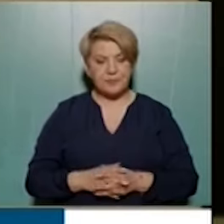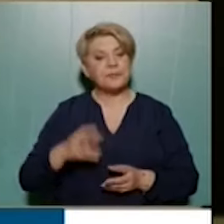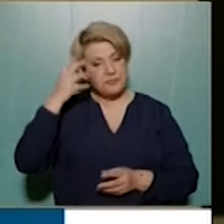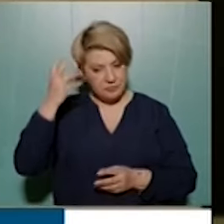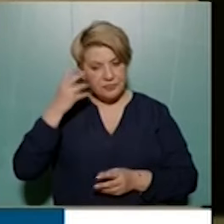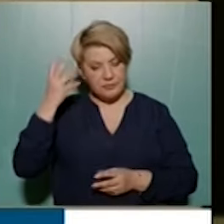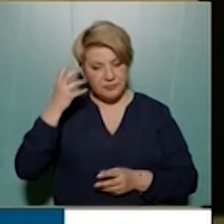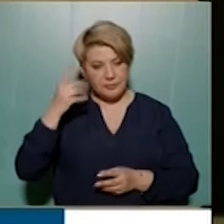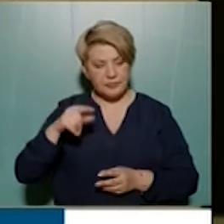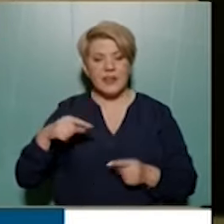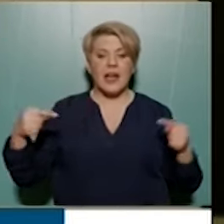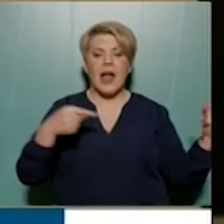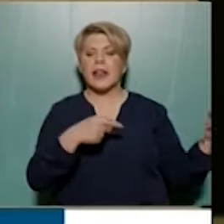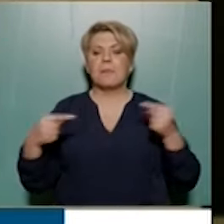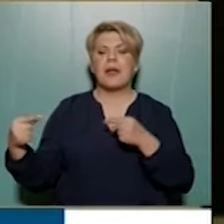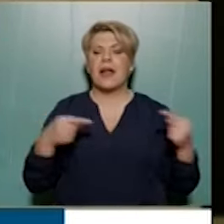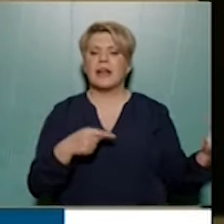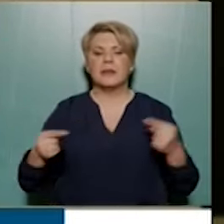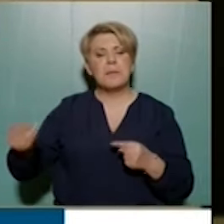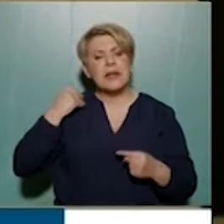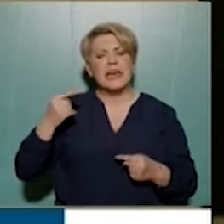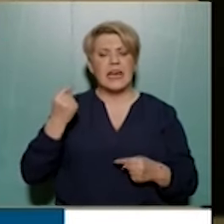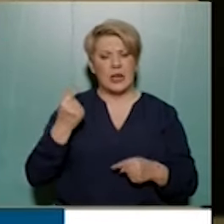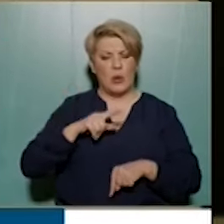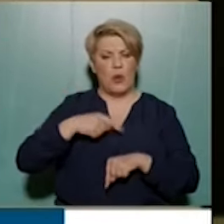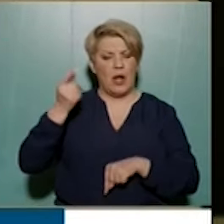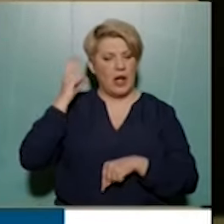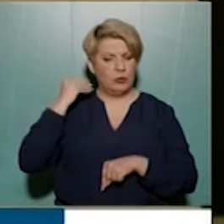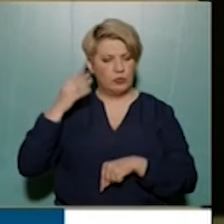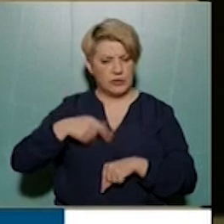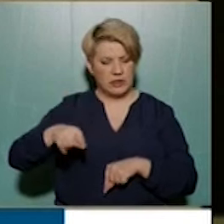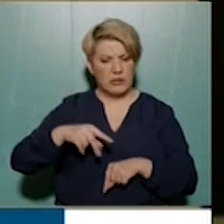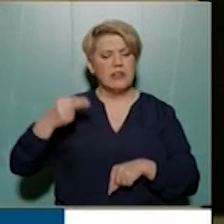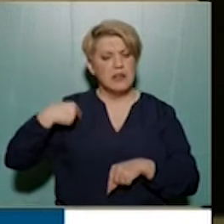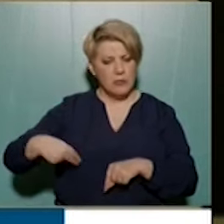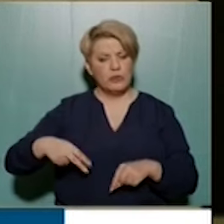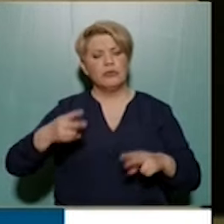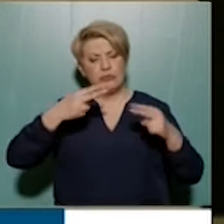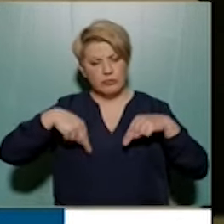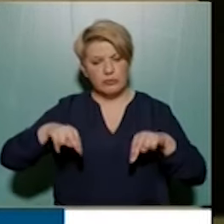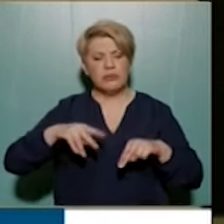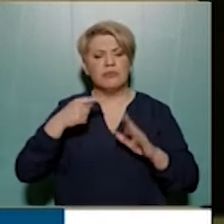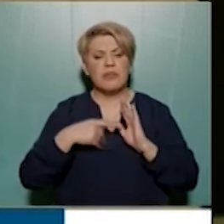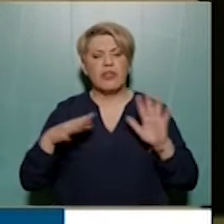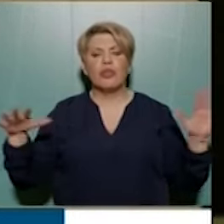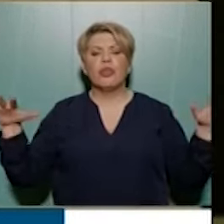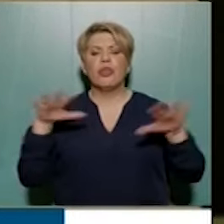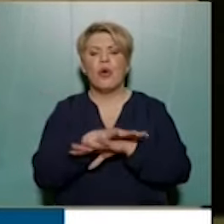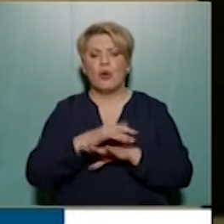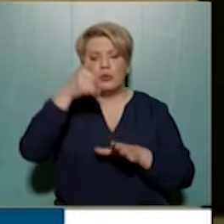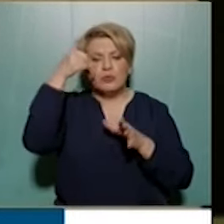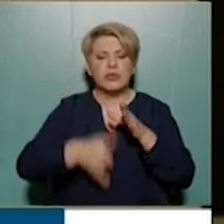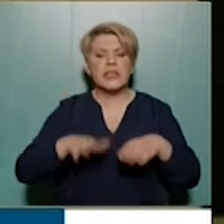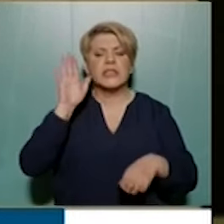Θεωρούμε ότι αυτές οι αντιπαραθέσεις που ακούστηκαν πριν λίγο στο Δημοτικό Συμβούλιο θολώνουν την ουσία και